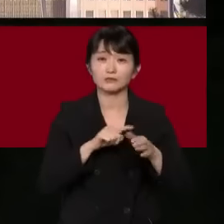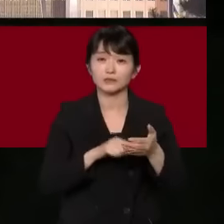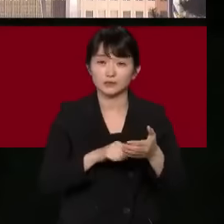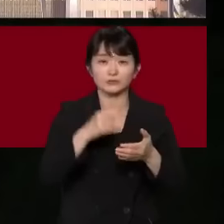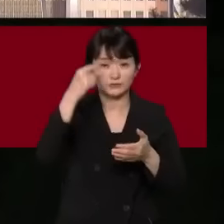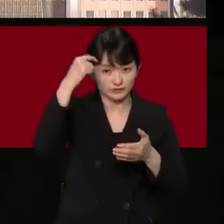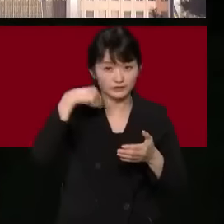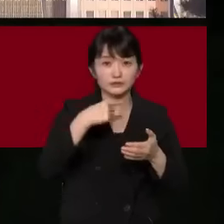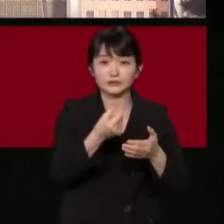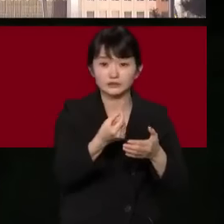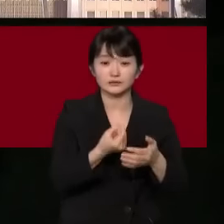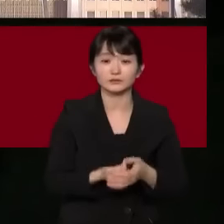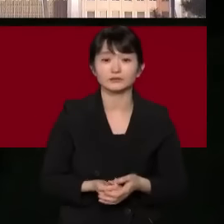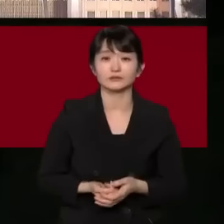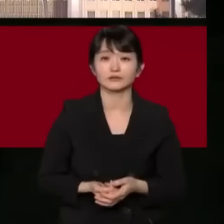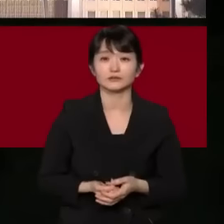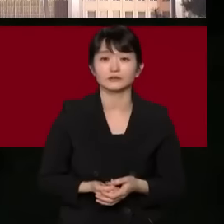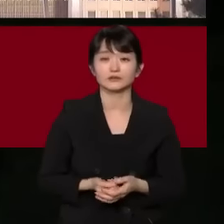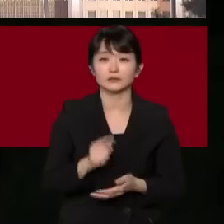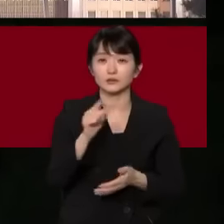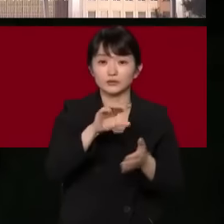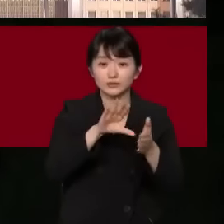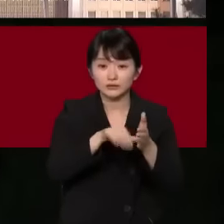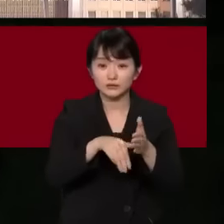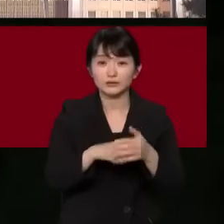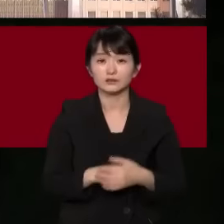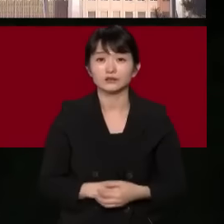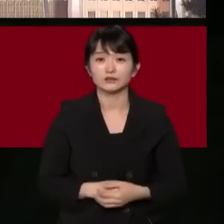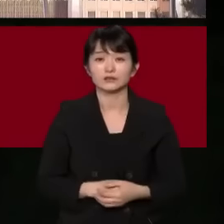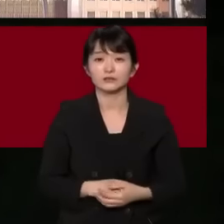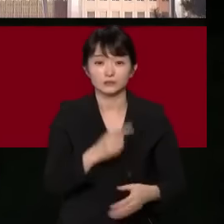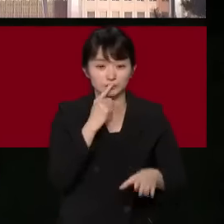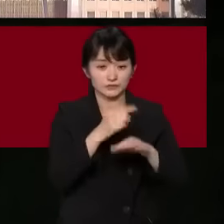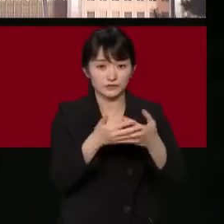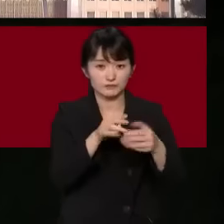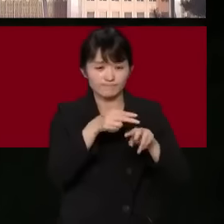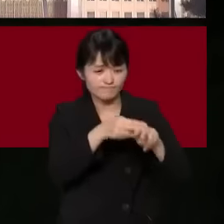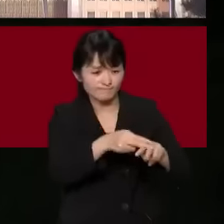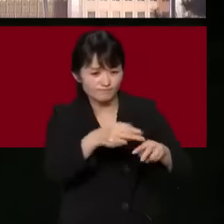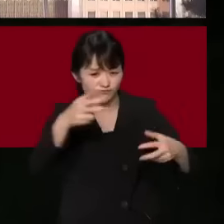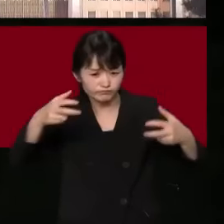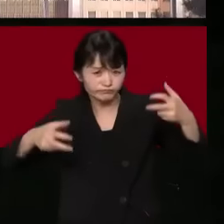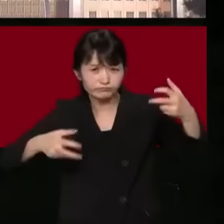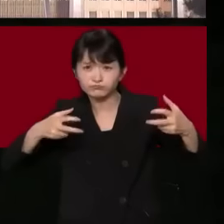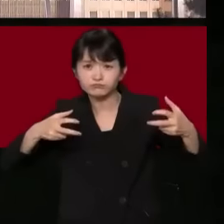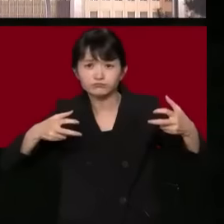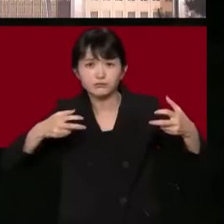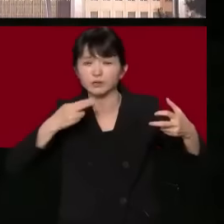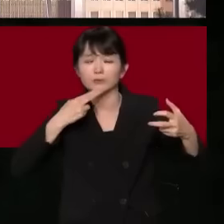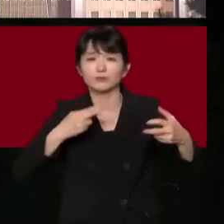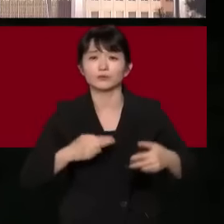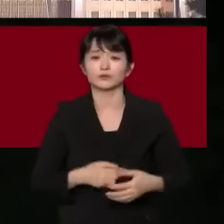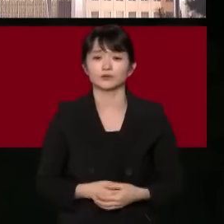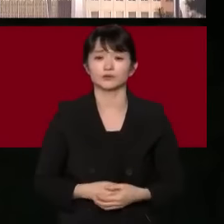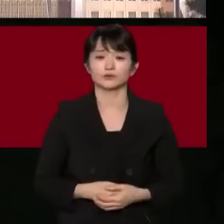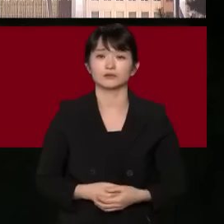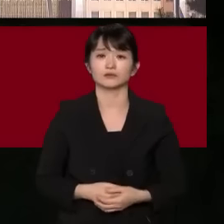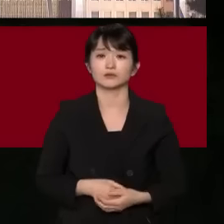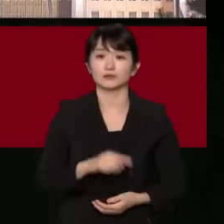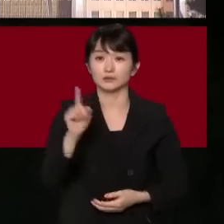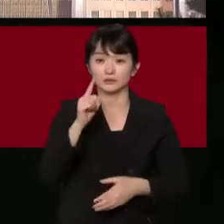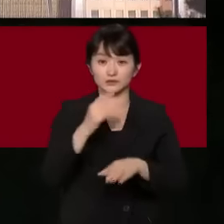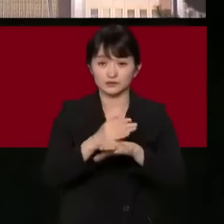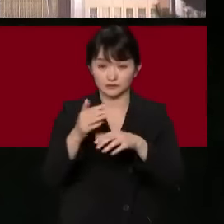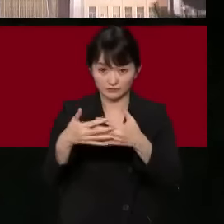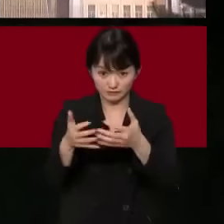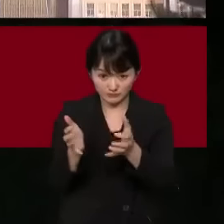같습니다. 그러면 경우에 따라서 민주당이 독주할 때 견제할 방법이 전혀 없어져 버립니다. 어떤